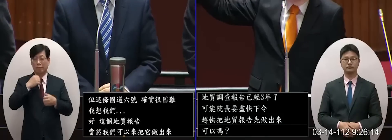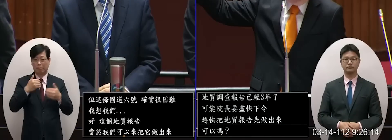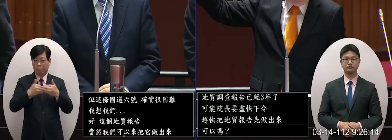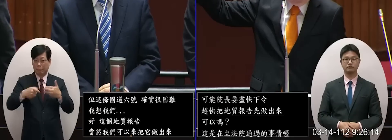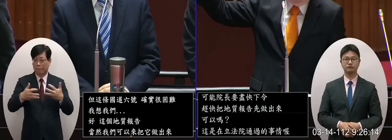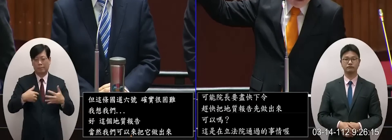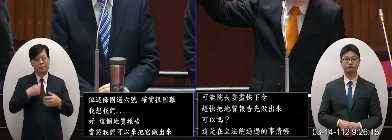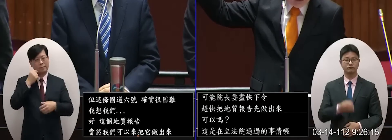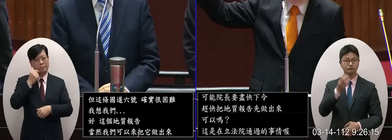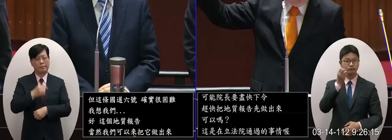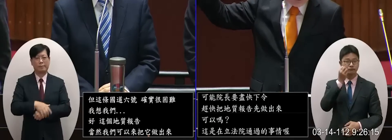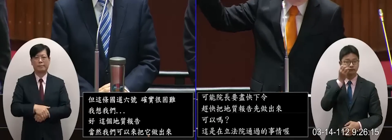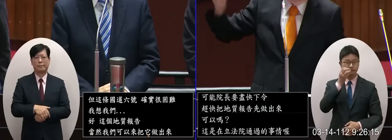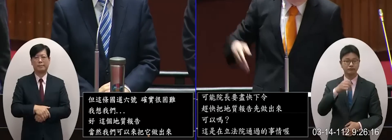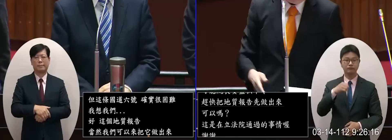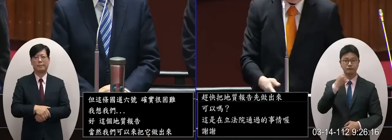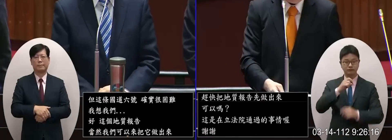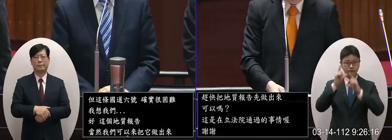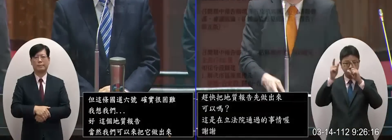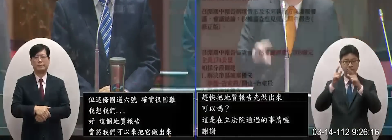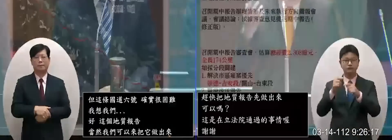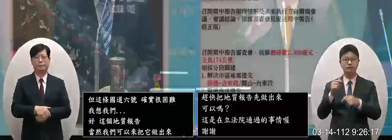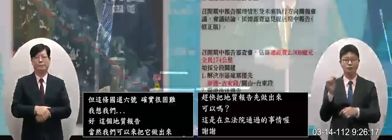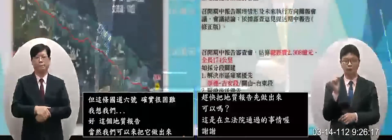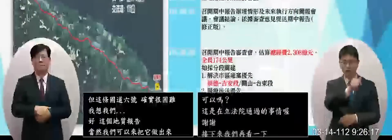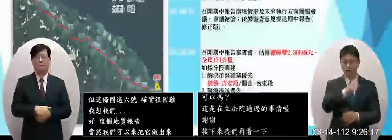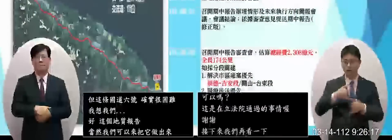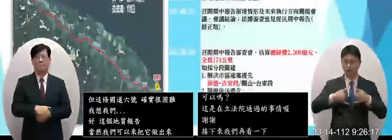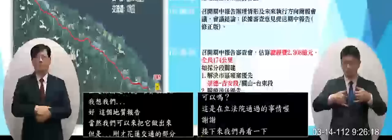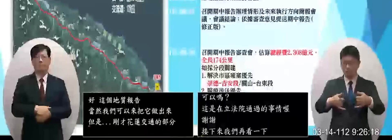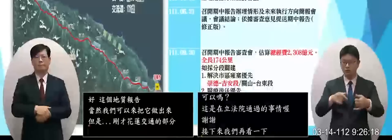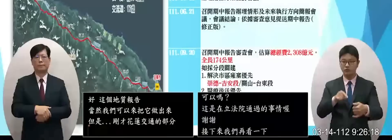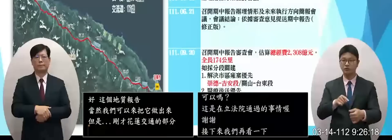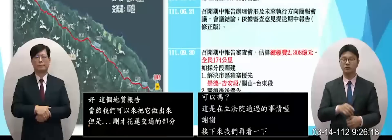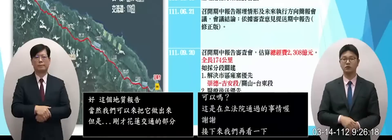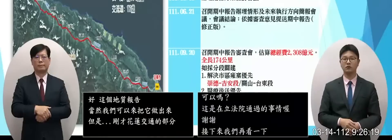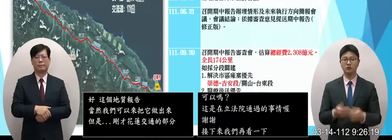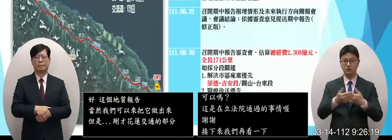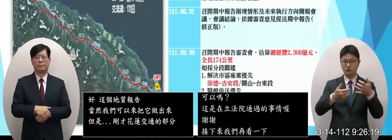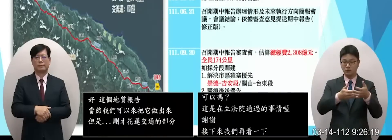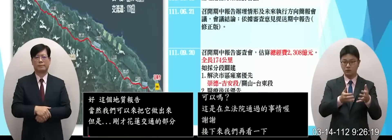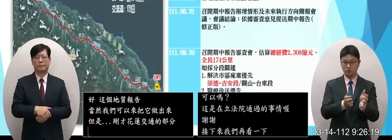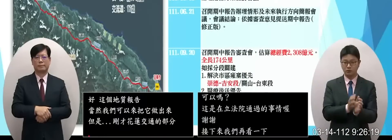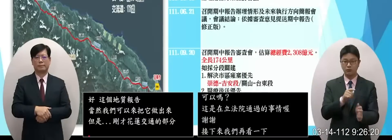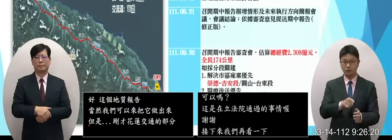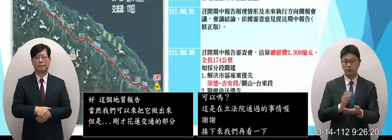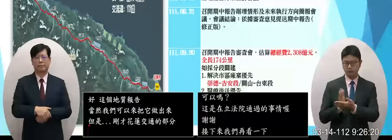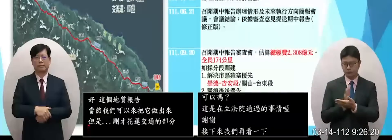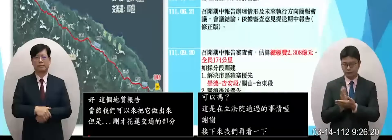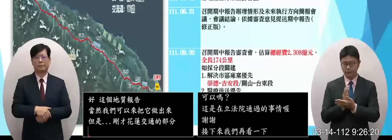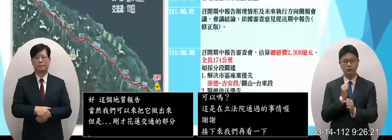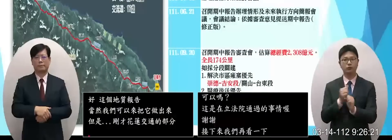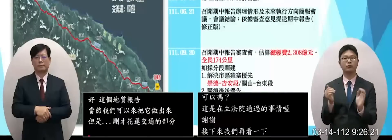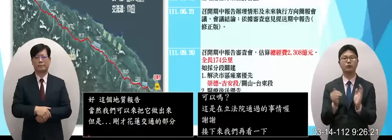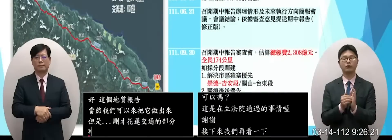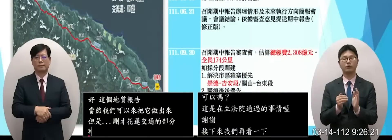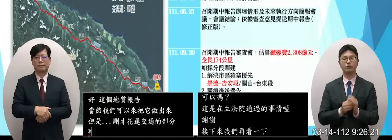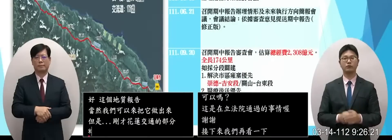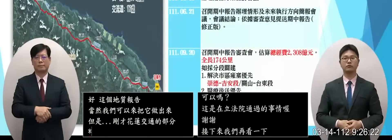通的 花东高速啊，花东快速道路，这个行政院啊，这个交通部已经做完的这个相关的评估。 对，